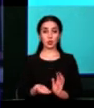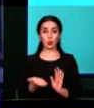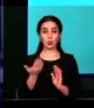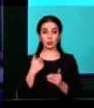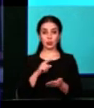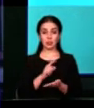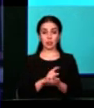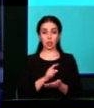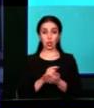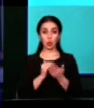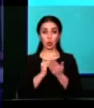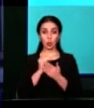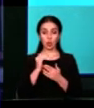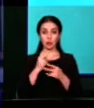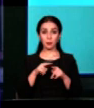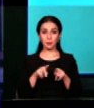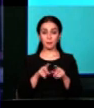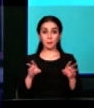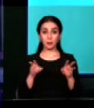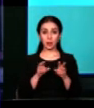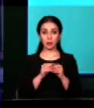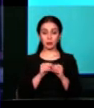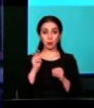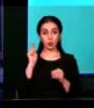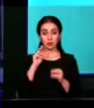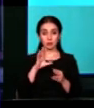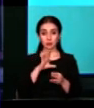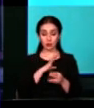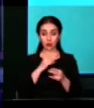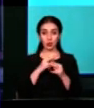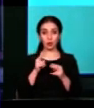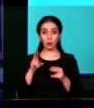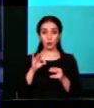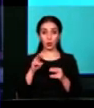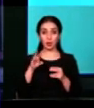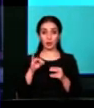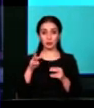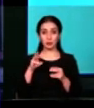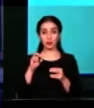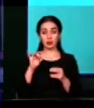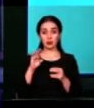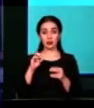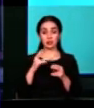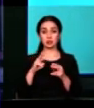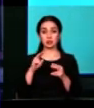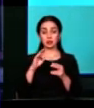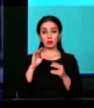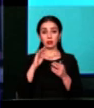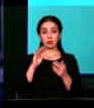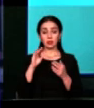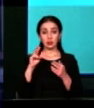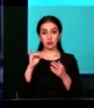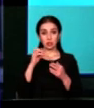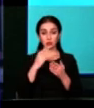darsimizda yuqori molekulyar birikmalar mavzusini o'tganimizda polimerlanish darajasini topish formulasini o'tdik. Mana